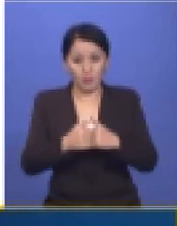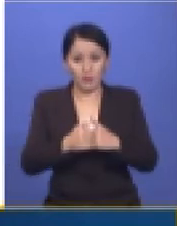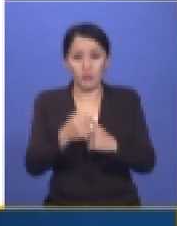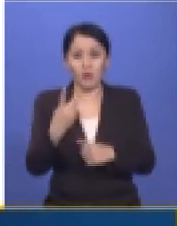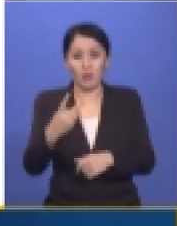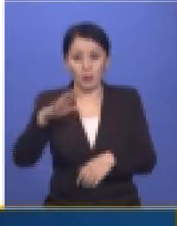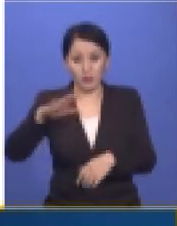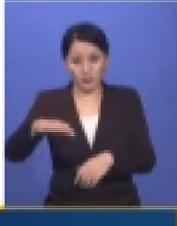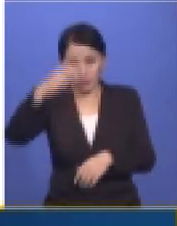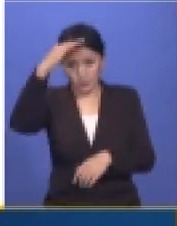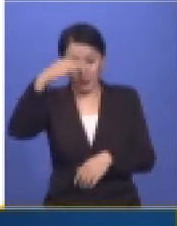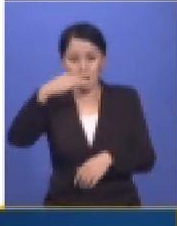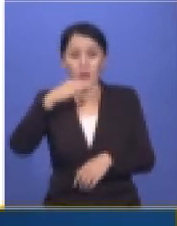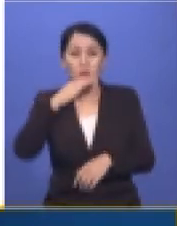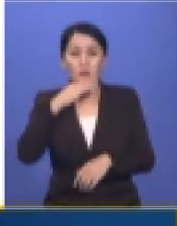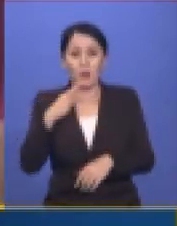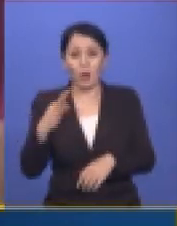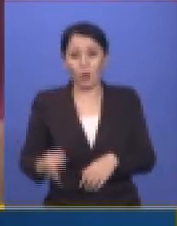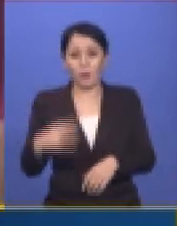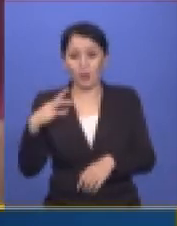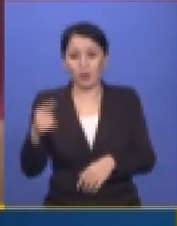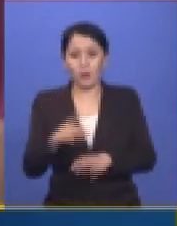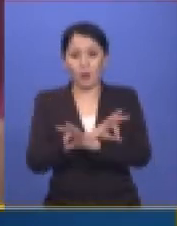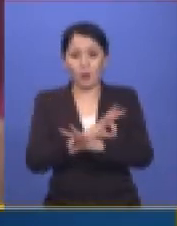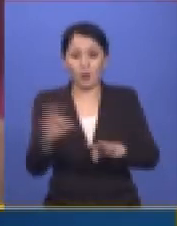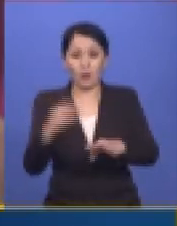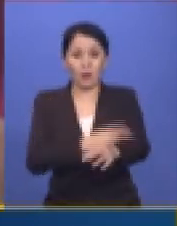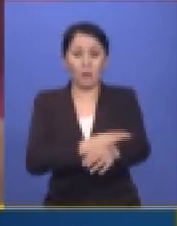екі баласының әкесі. Ол мен қызына жақсы тәрбие беріп,